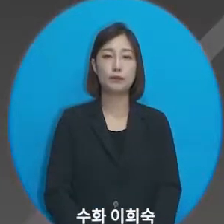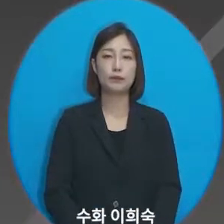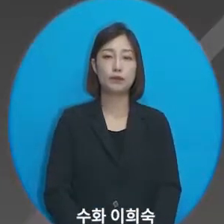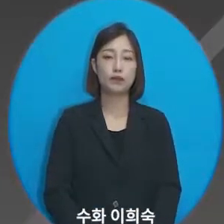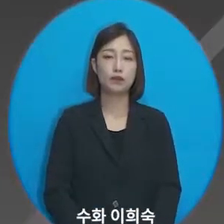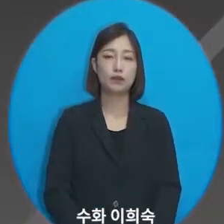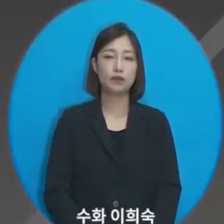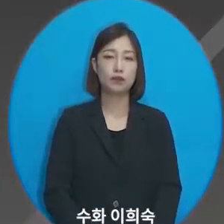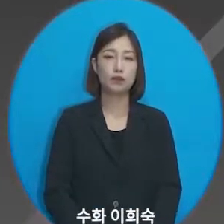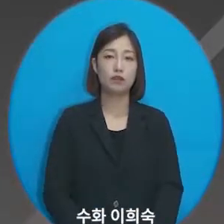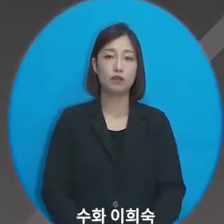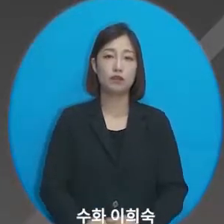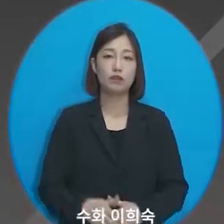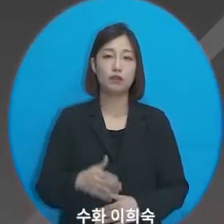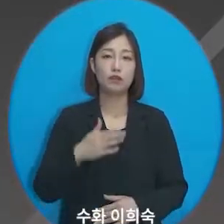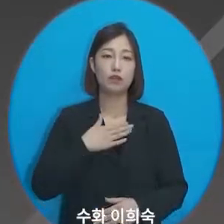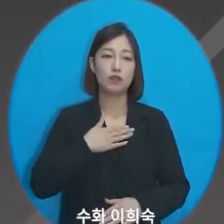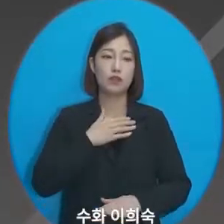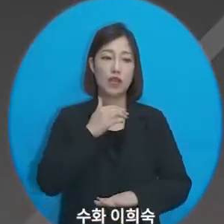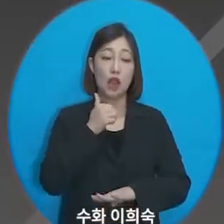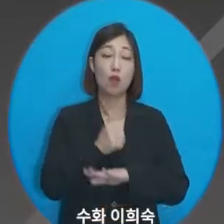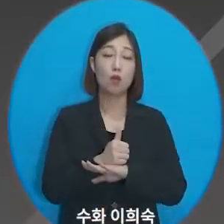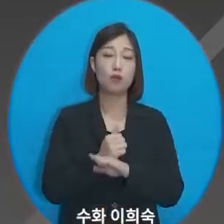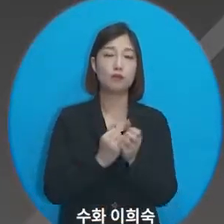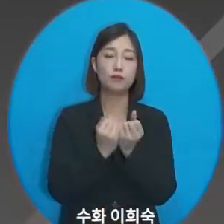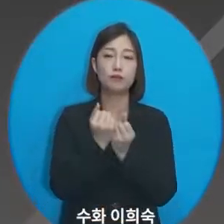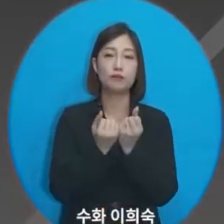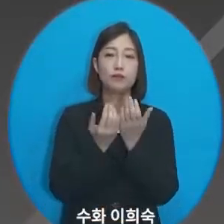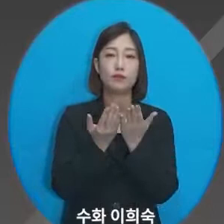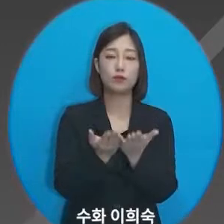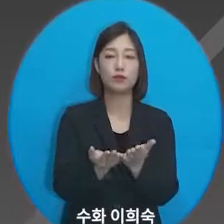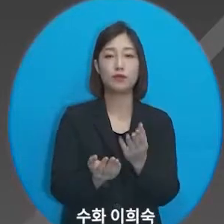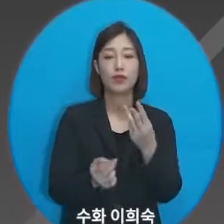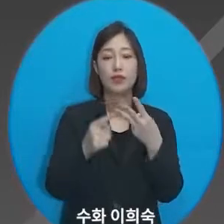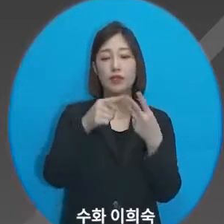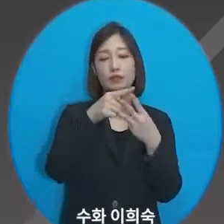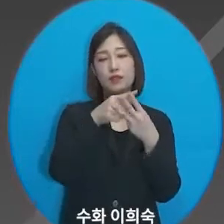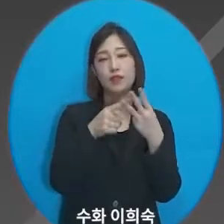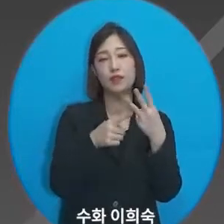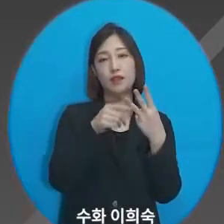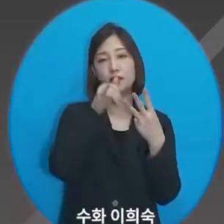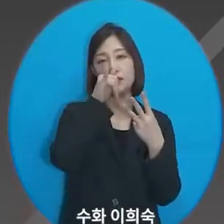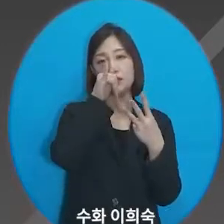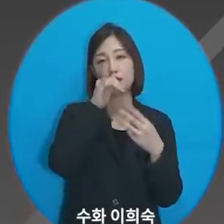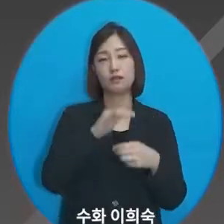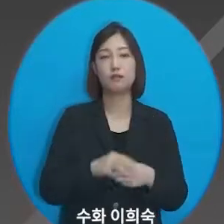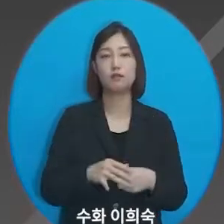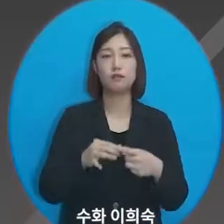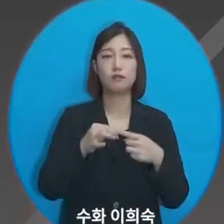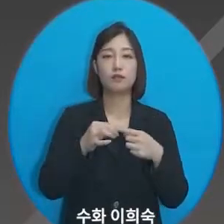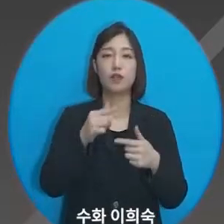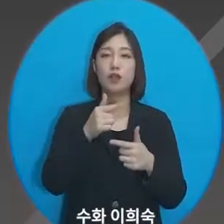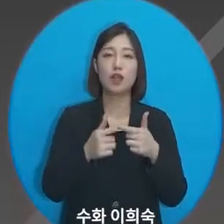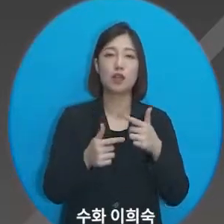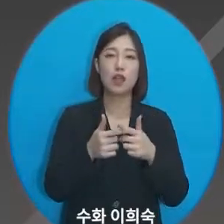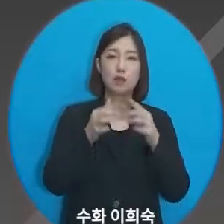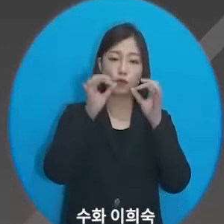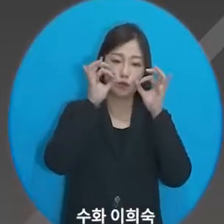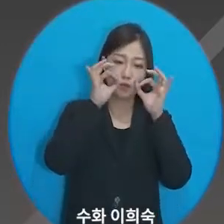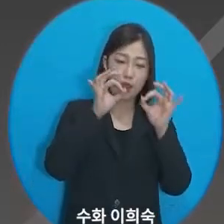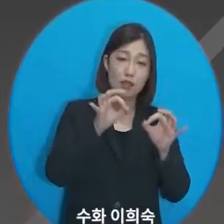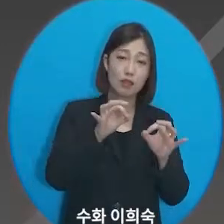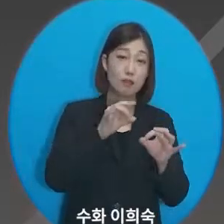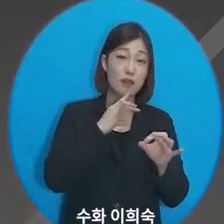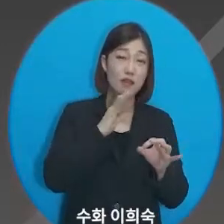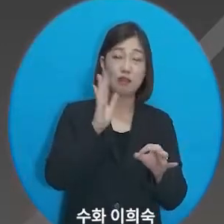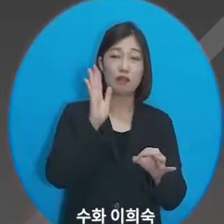저는 결론의 말씀을 드리면서 세 가지를 말씀드리고 싶어요. 나무를 보지 말고 숲을 보자라는 말씀을 드리고